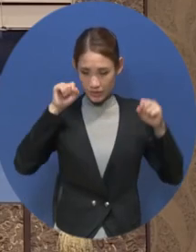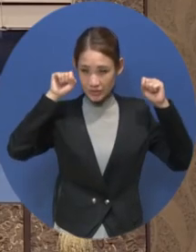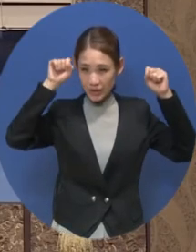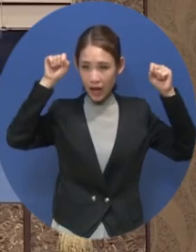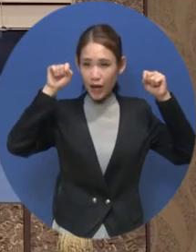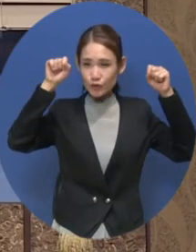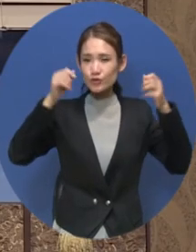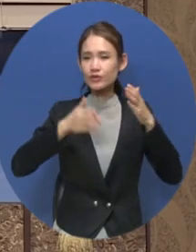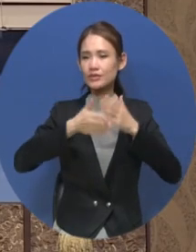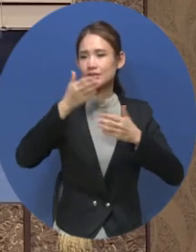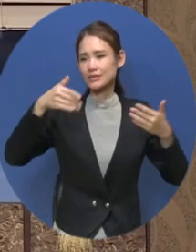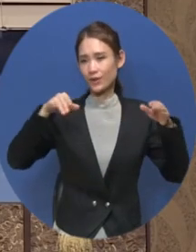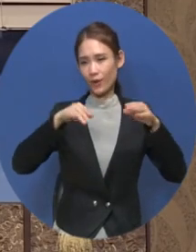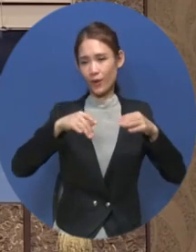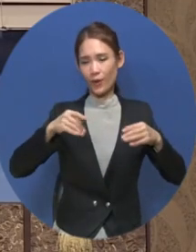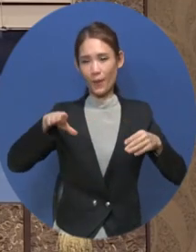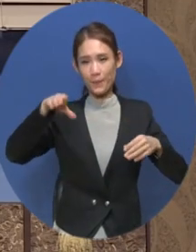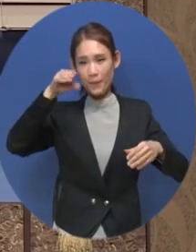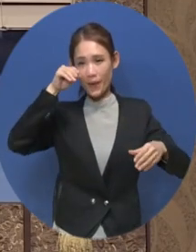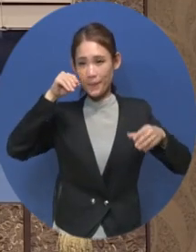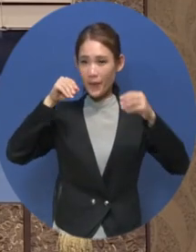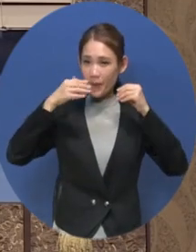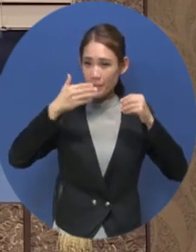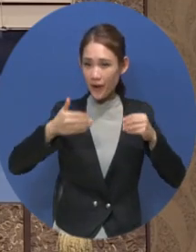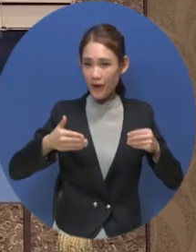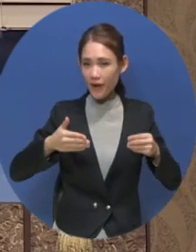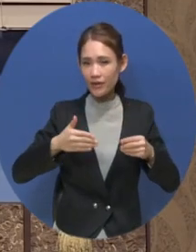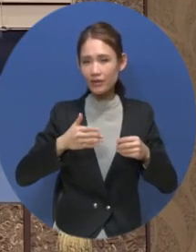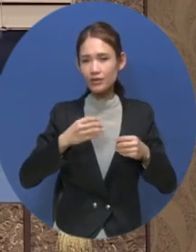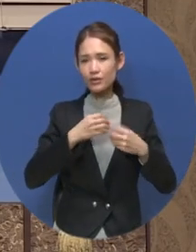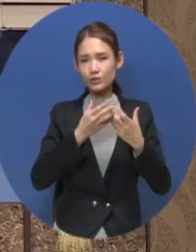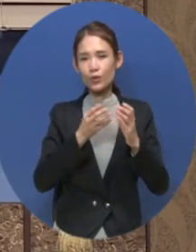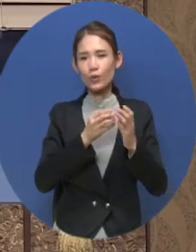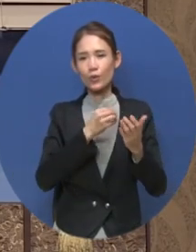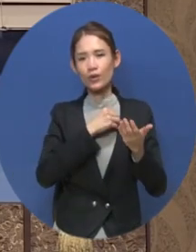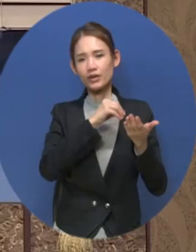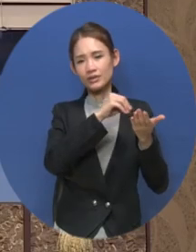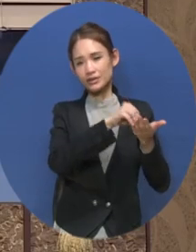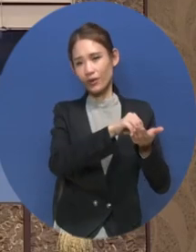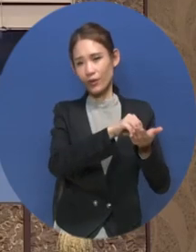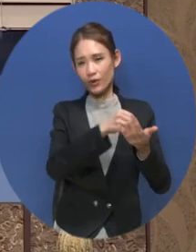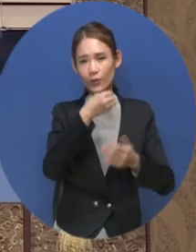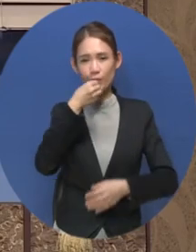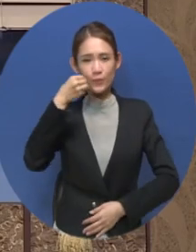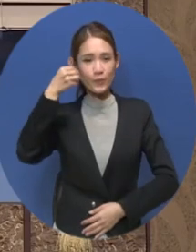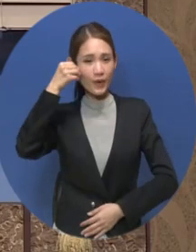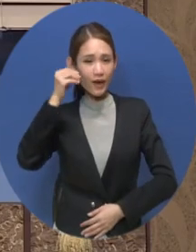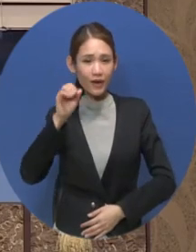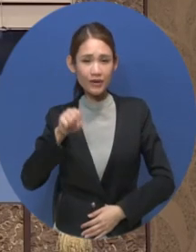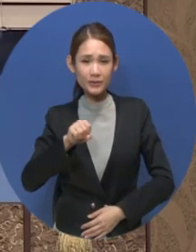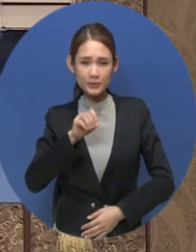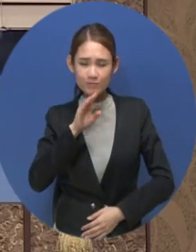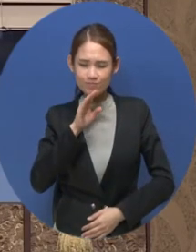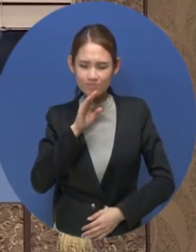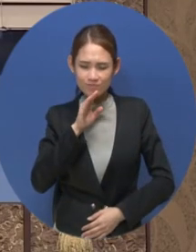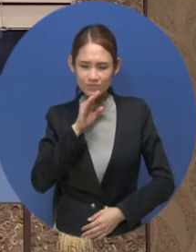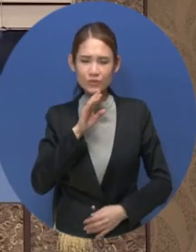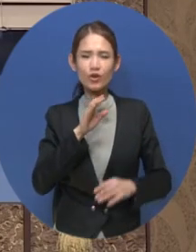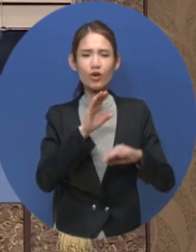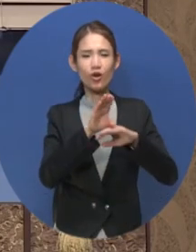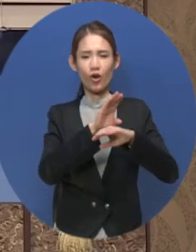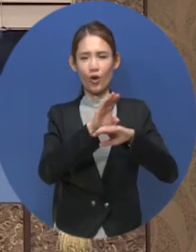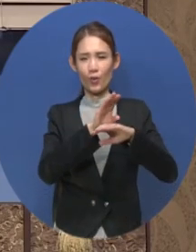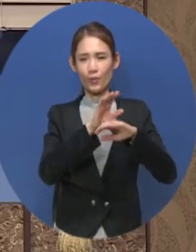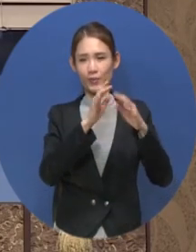한눈에 볼 수 있도록 예. 그리고 거기서 동호인 등록도 하고 아. 앞으로는 그러니까 이게 이제 홈페이지인가요? 그렇습니다. 일종의 전산의 홈페이지입니다. 아.